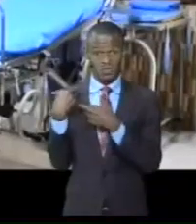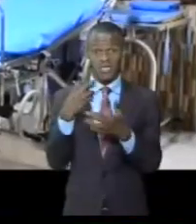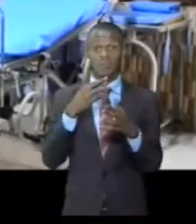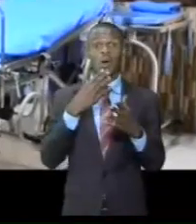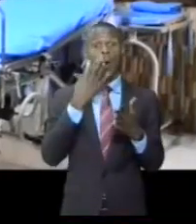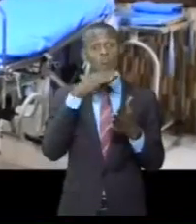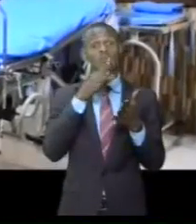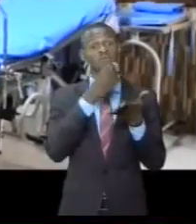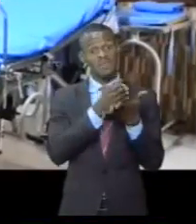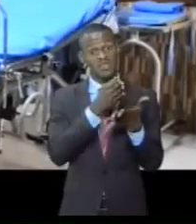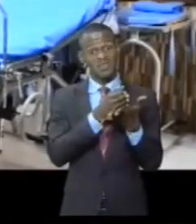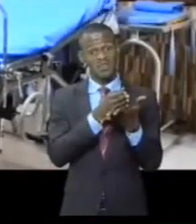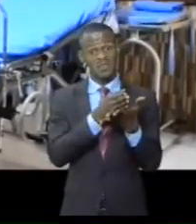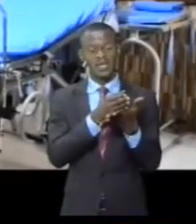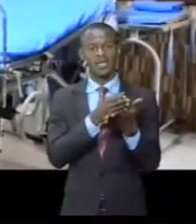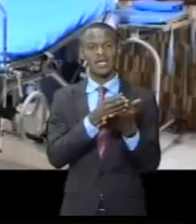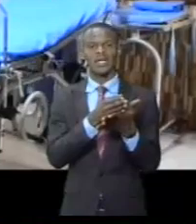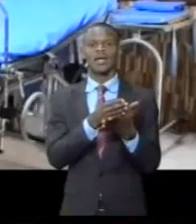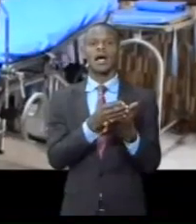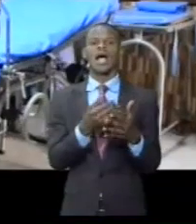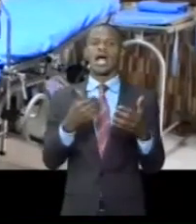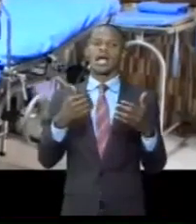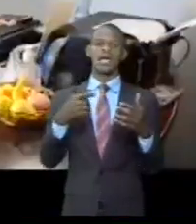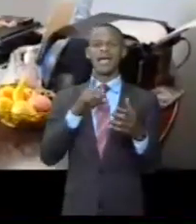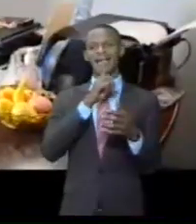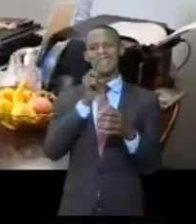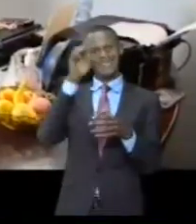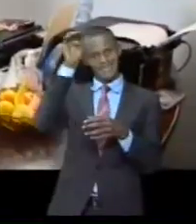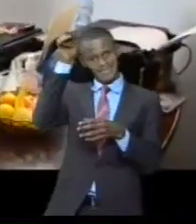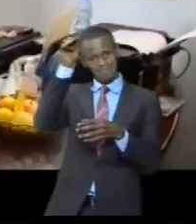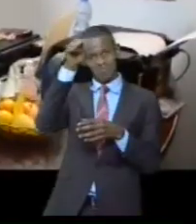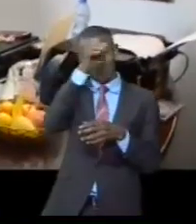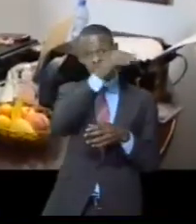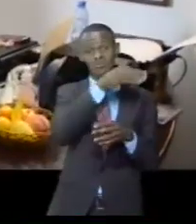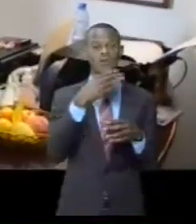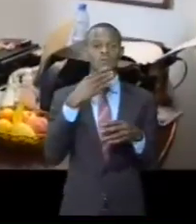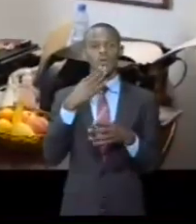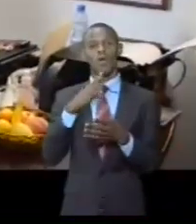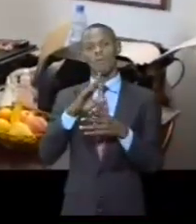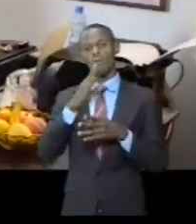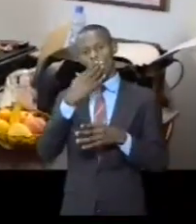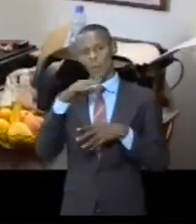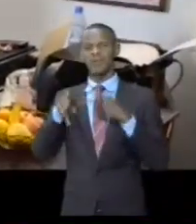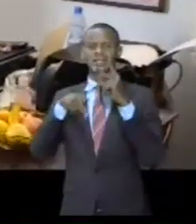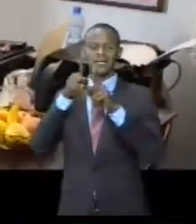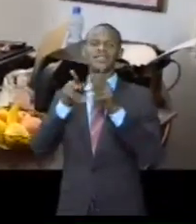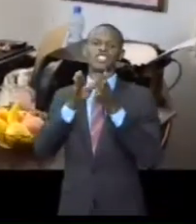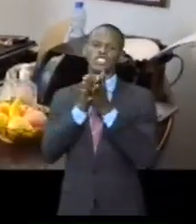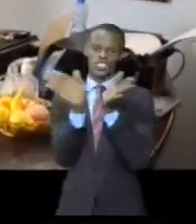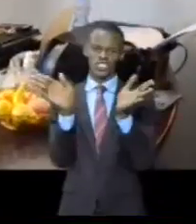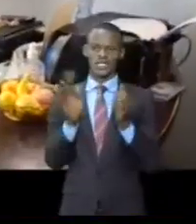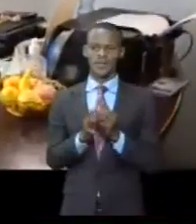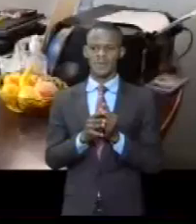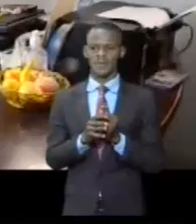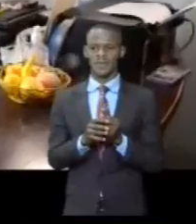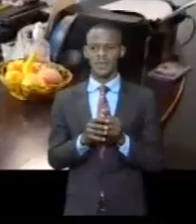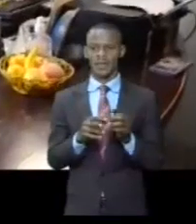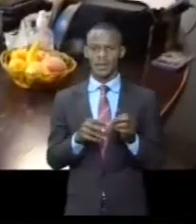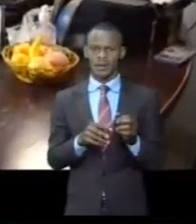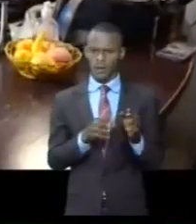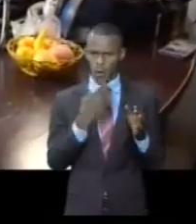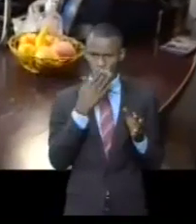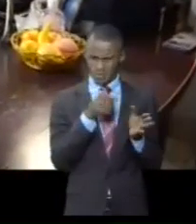à un coût exorbitant. Mais le centre médical Lotus est l'œuvre d'un diaspora. Néanmoins, son promoteur, tout comme